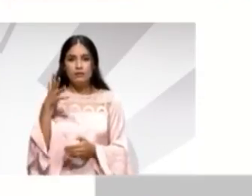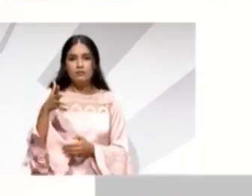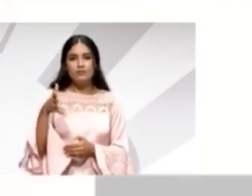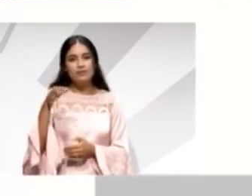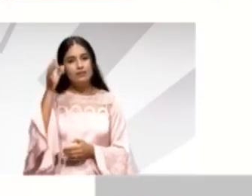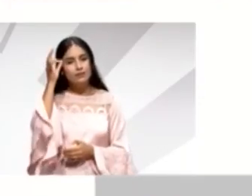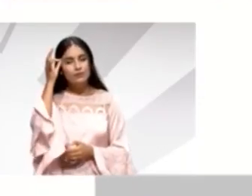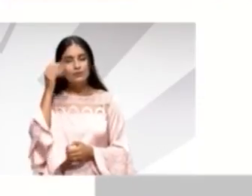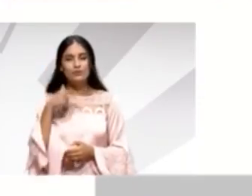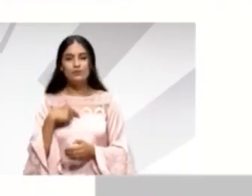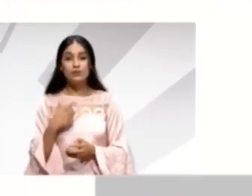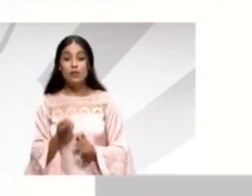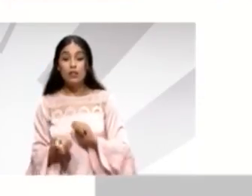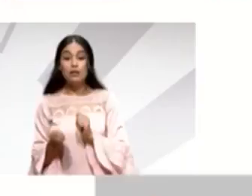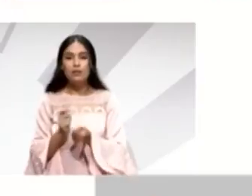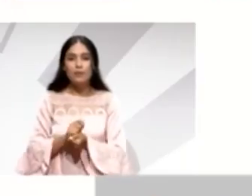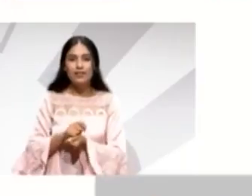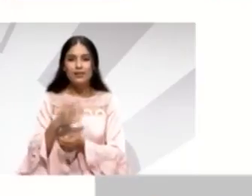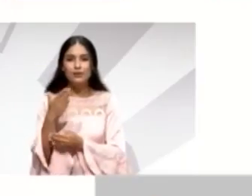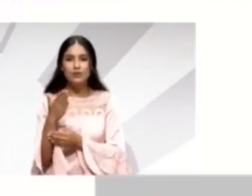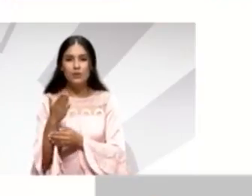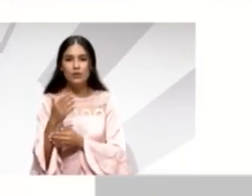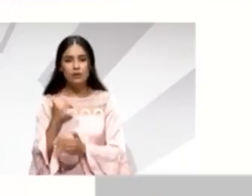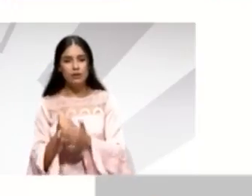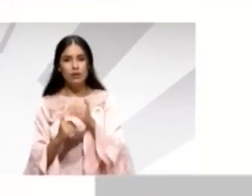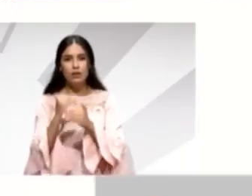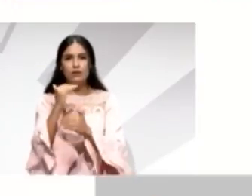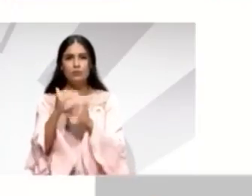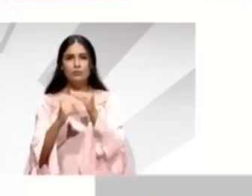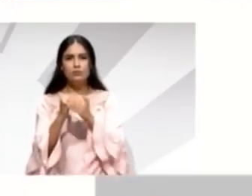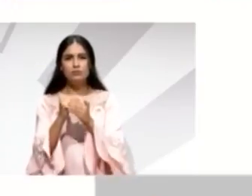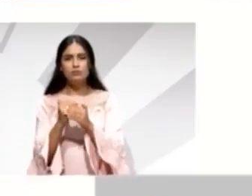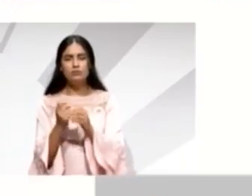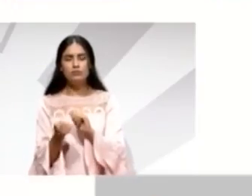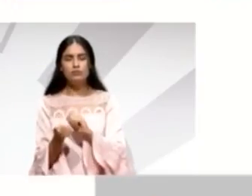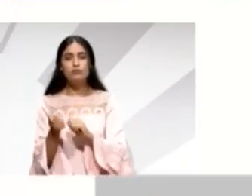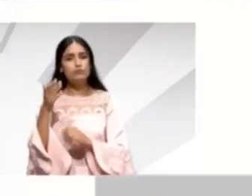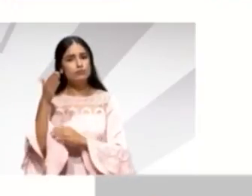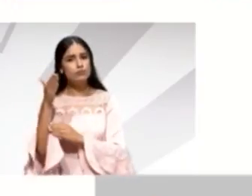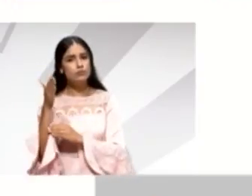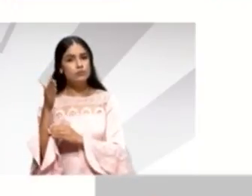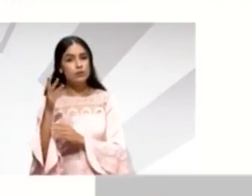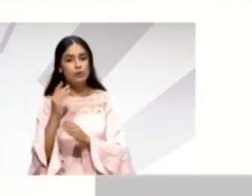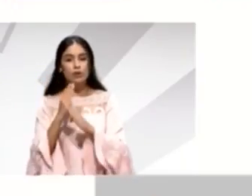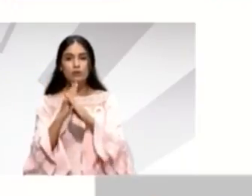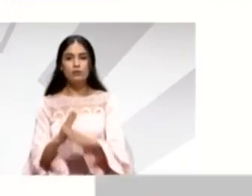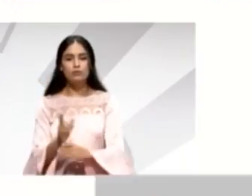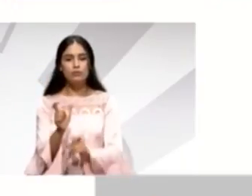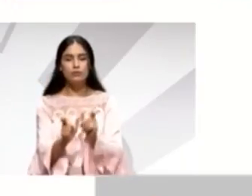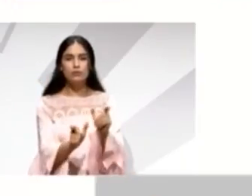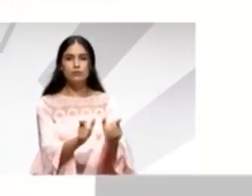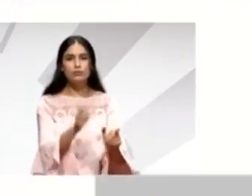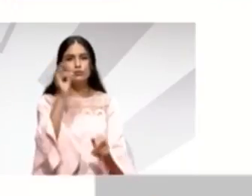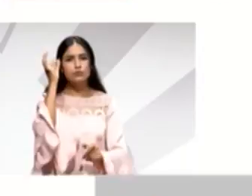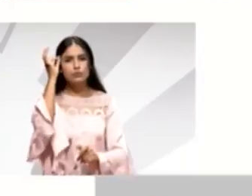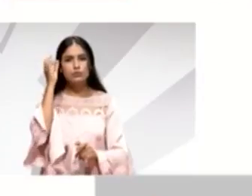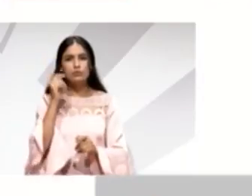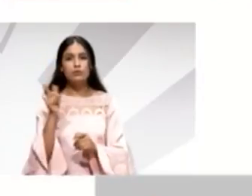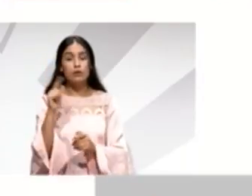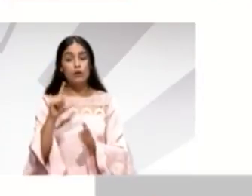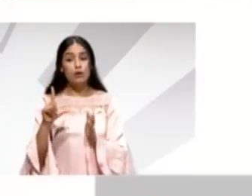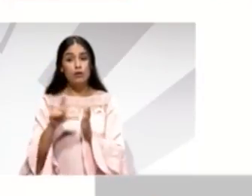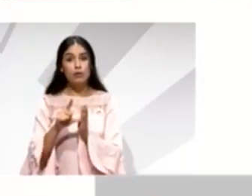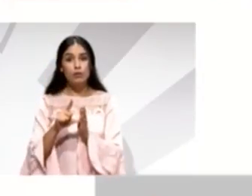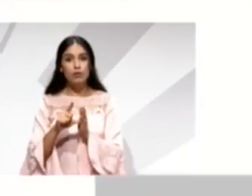يبدلوا الدوله نبني الدوله تحترم التونسي وتحميهم دوله تكون قويه بقوه القانون قانون